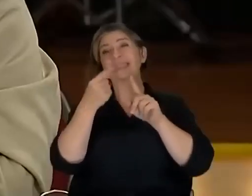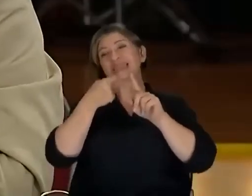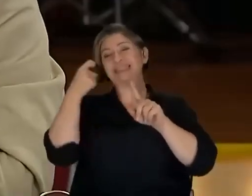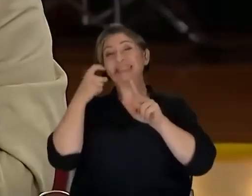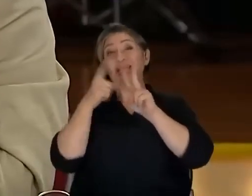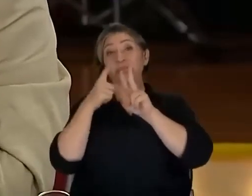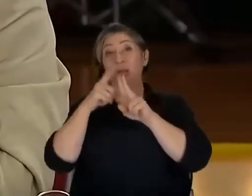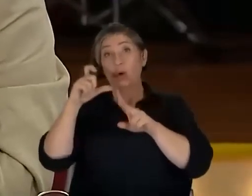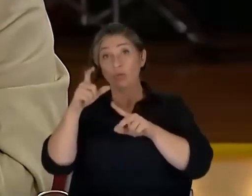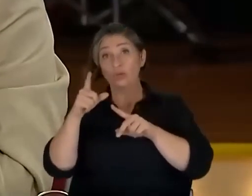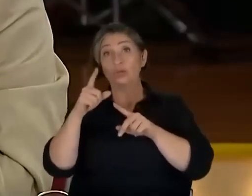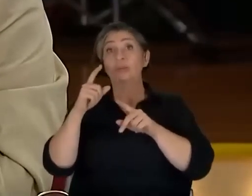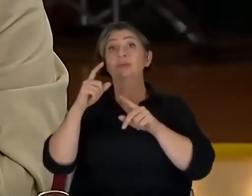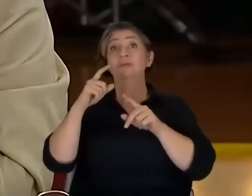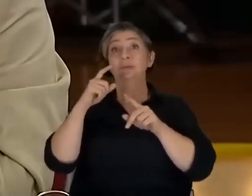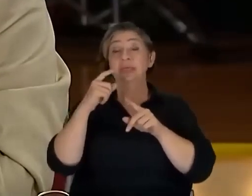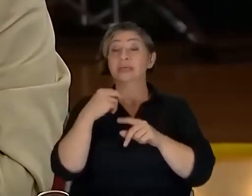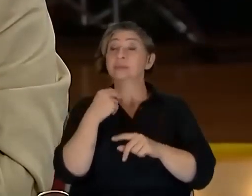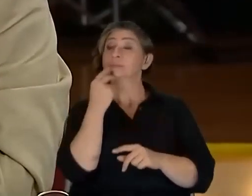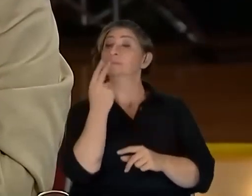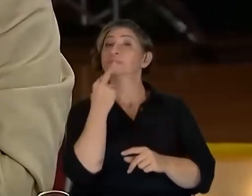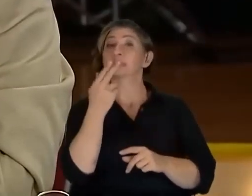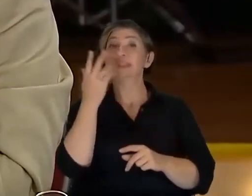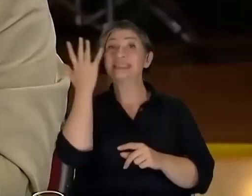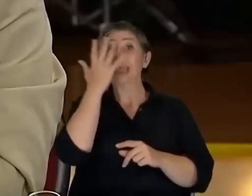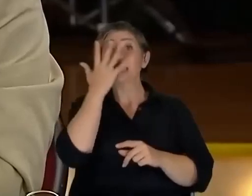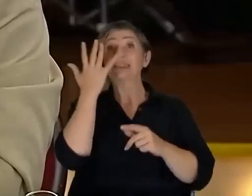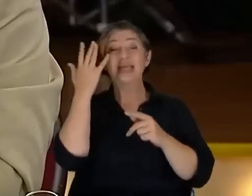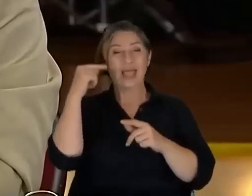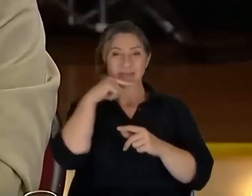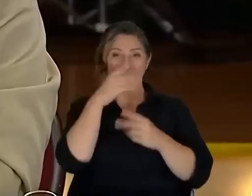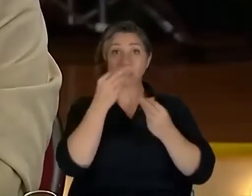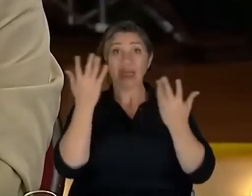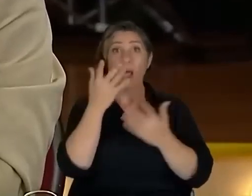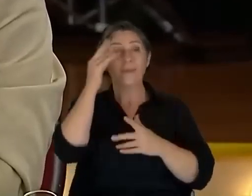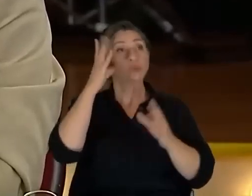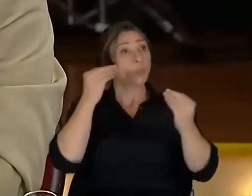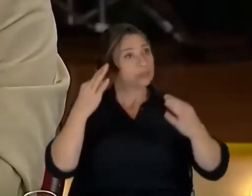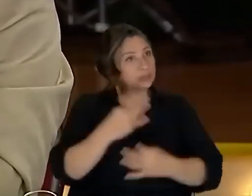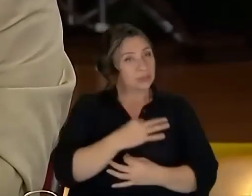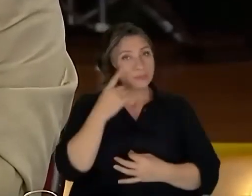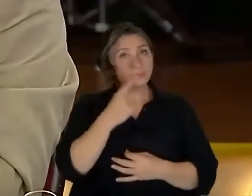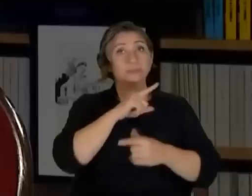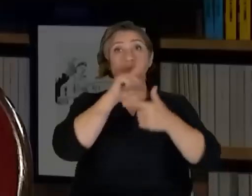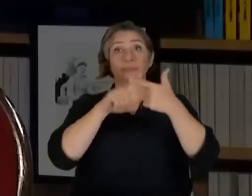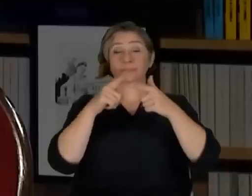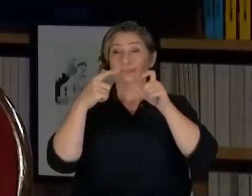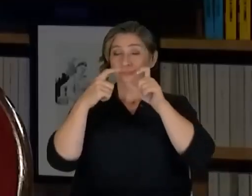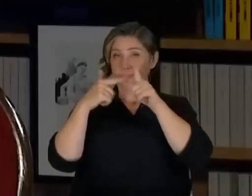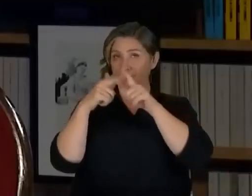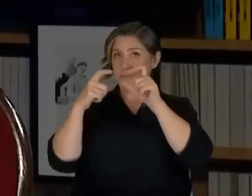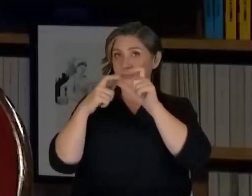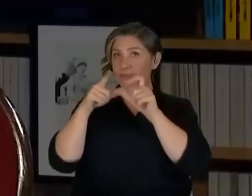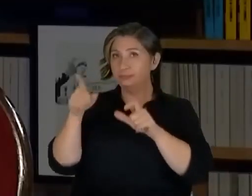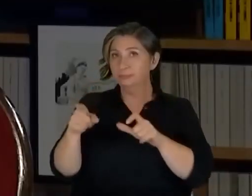eskisi. Artikülasyon ve telaffuz konusunda siyahi olmasına rağmen Amerikalılar çok saygı gösterdi. Bir Frank diğeri Sinatra de Frank Sinatra. Öyle.